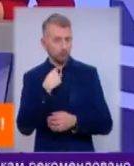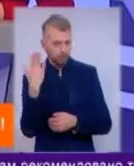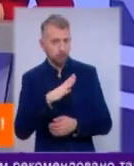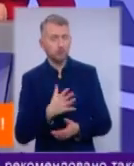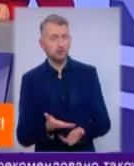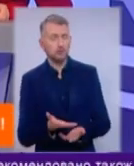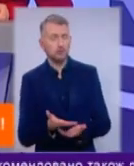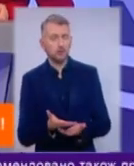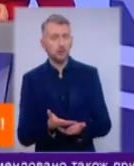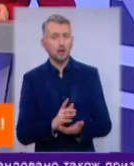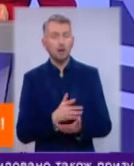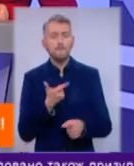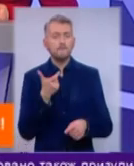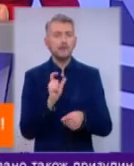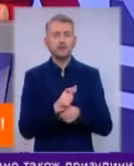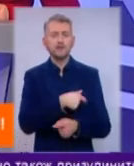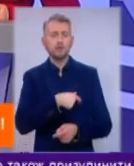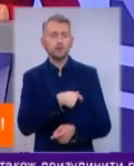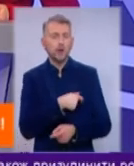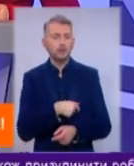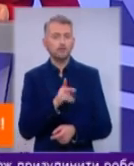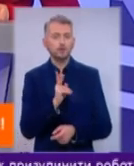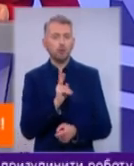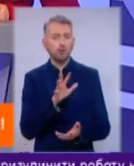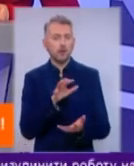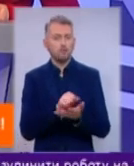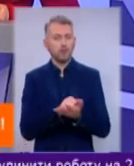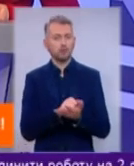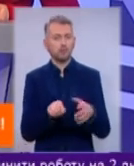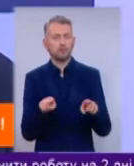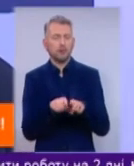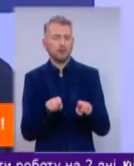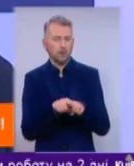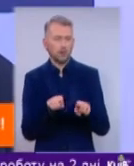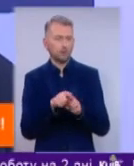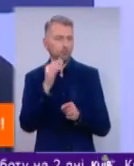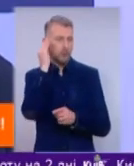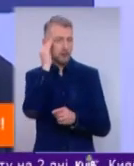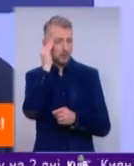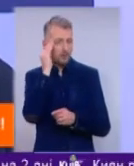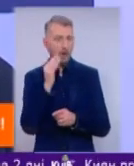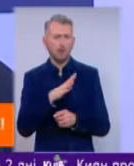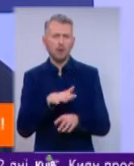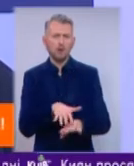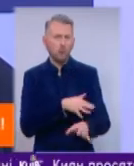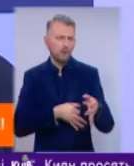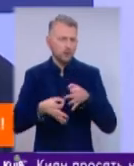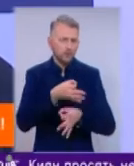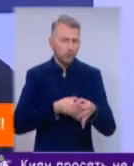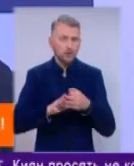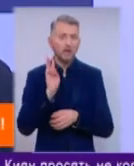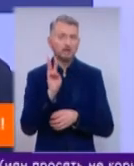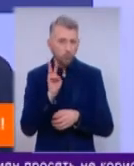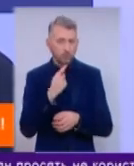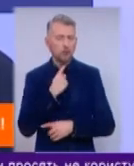І більшість депутатів, які, ну, скажімо, займають таку ж приблизну позицію, теж хоча була довга дискусія, і от «Свобода» ми теж голосували